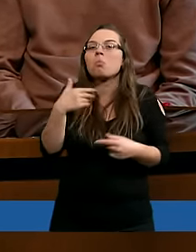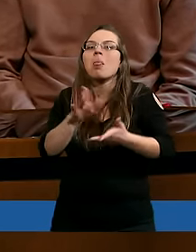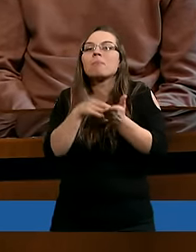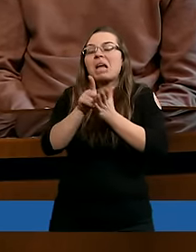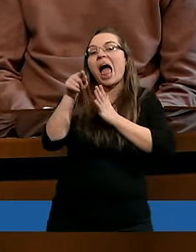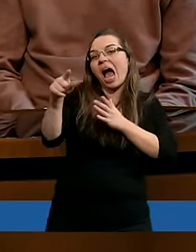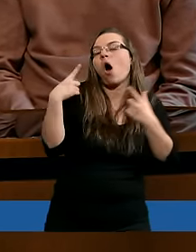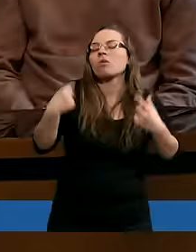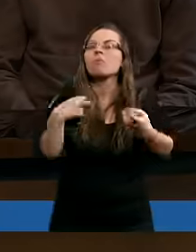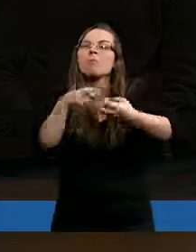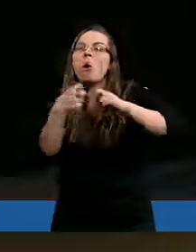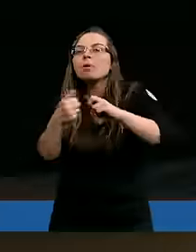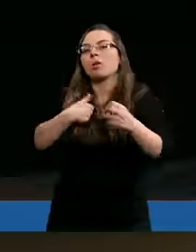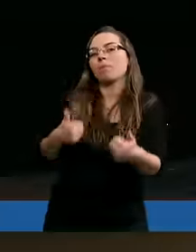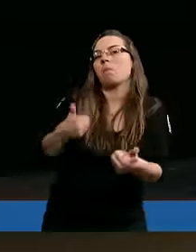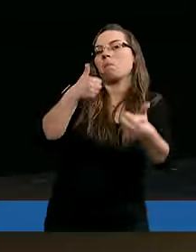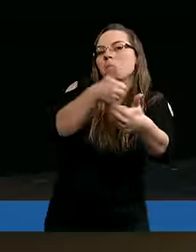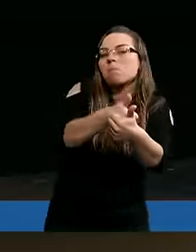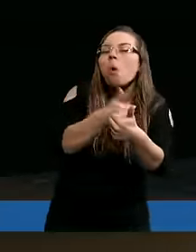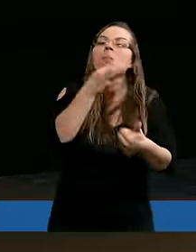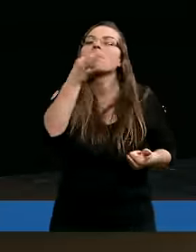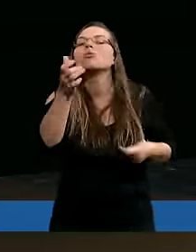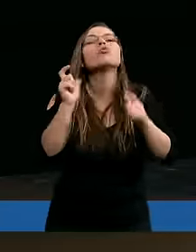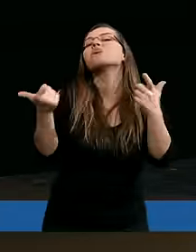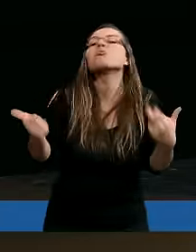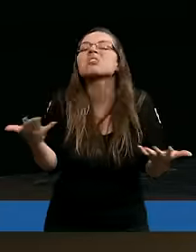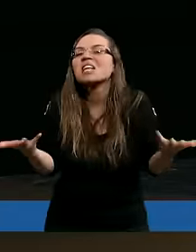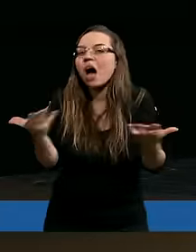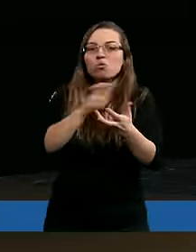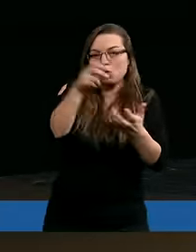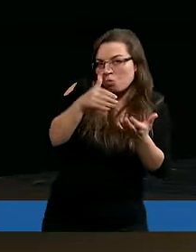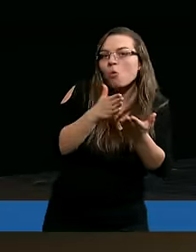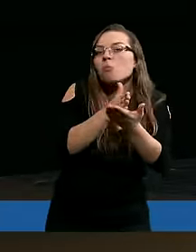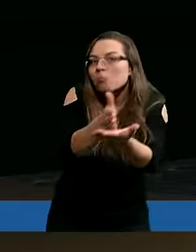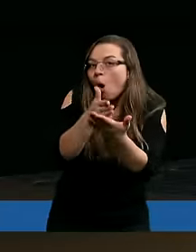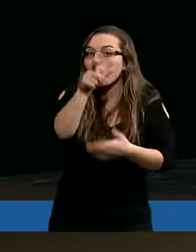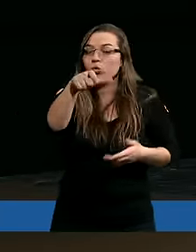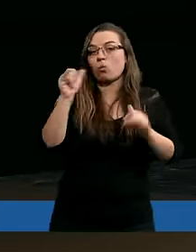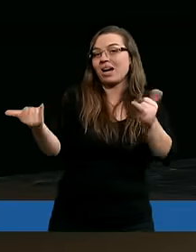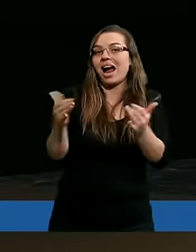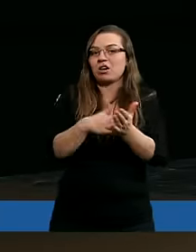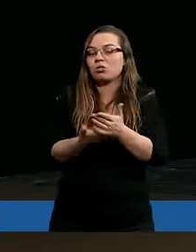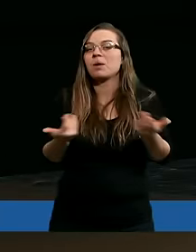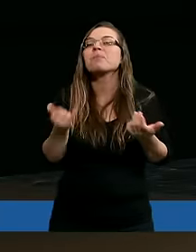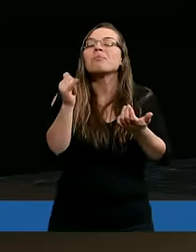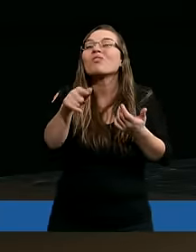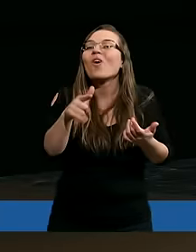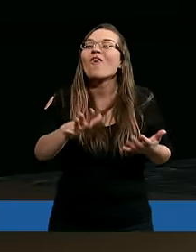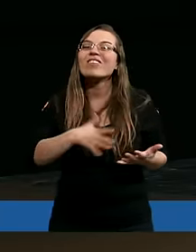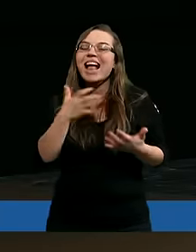problemu, żeby podejść do kogoś, zapytać, co się stało, czy mogę panu jakoś pomóc. To się